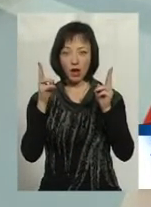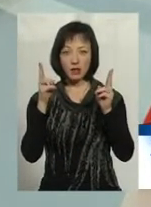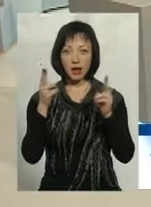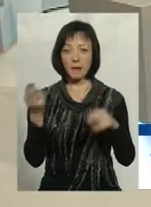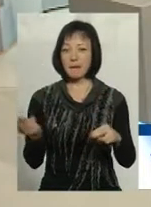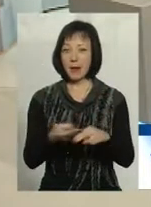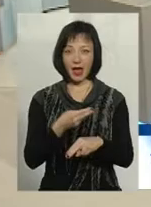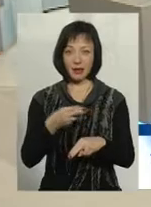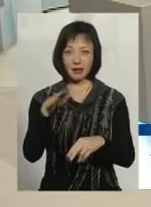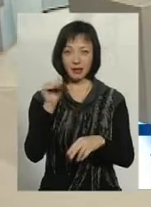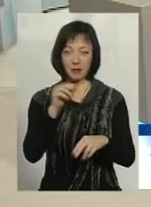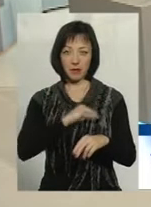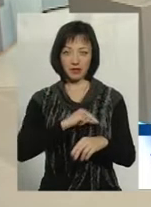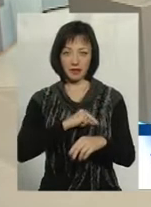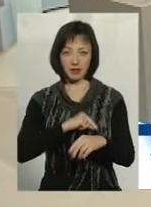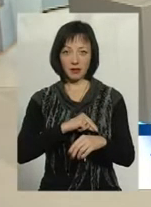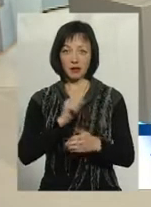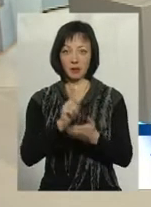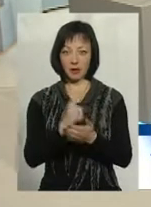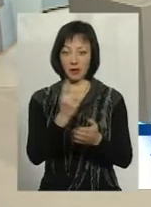розвиток в регіоні,